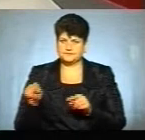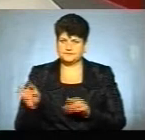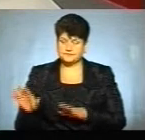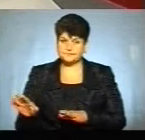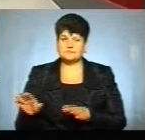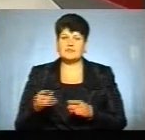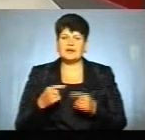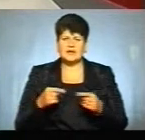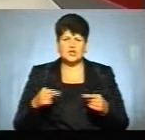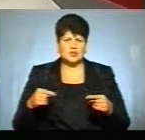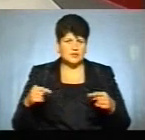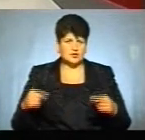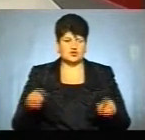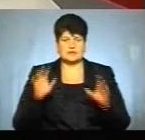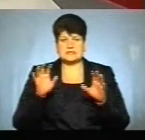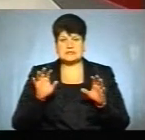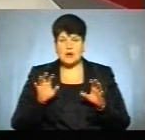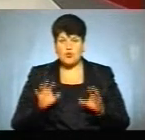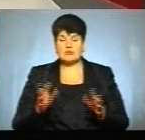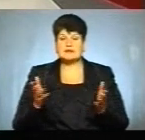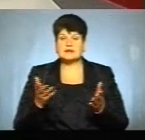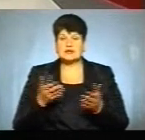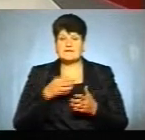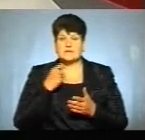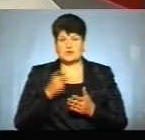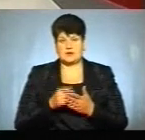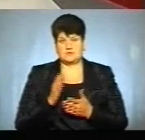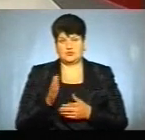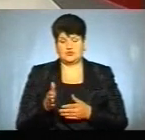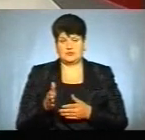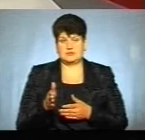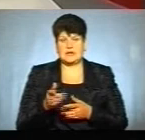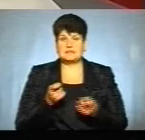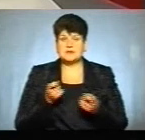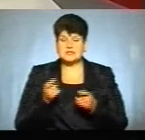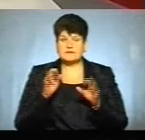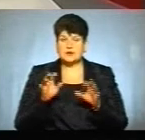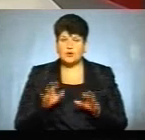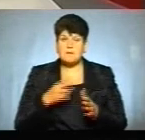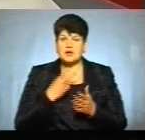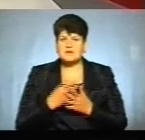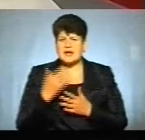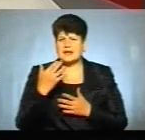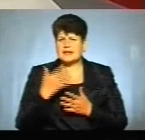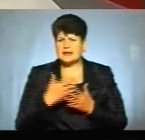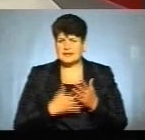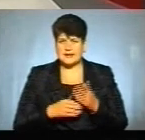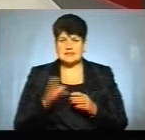інші закони, за які відповідальність настає. Адмінкодекс передбачає декілька статей, за